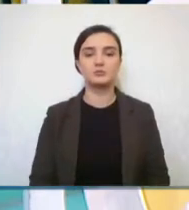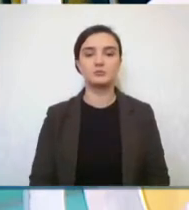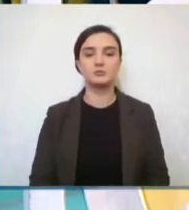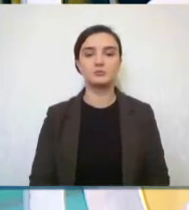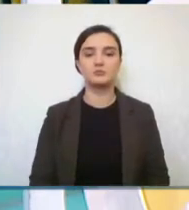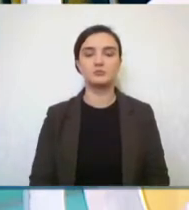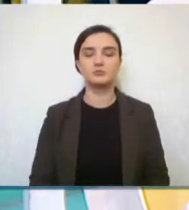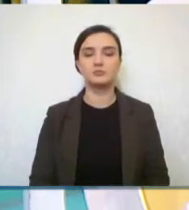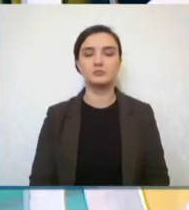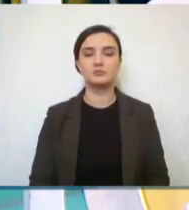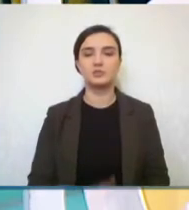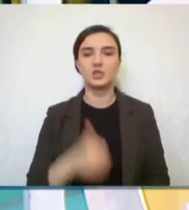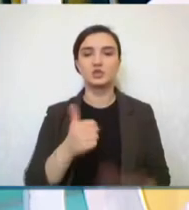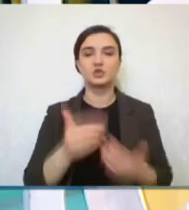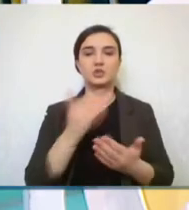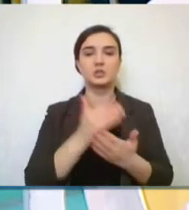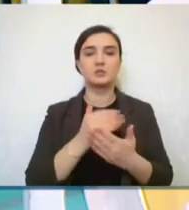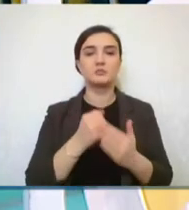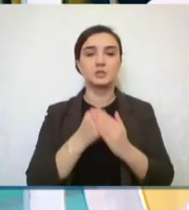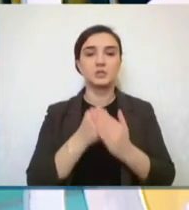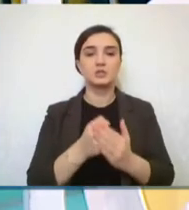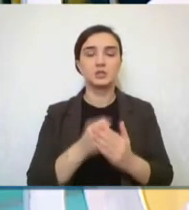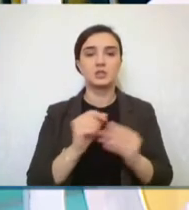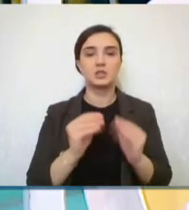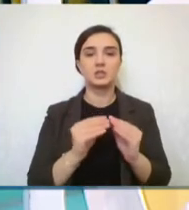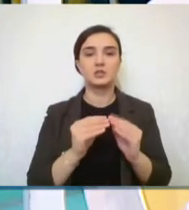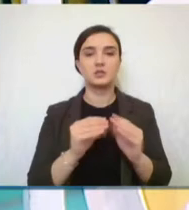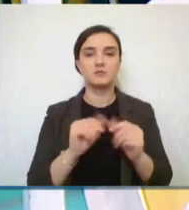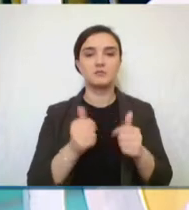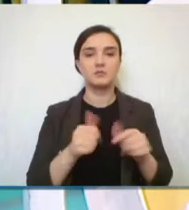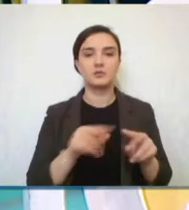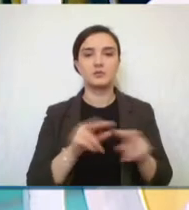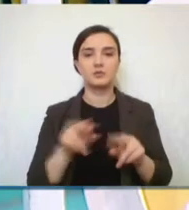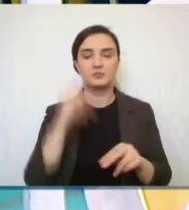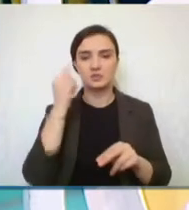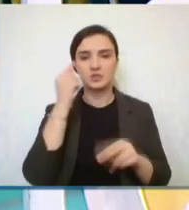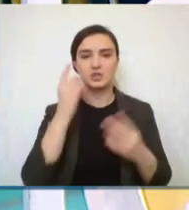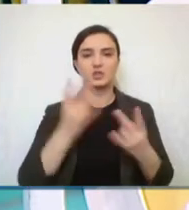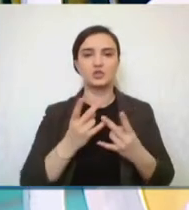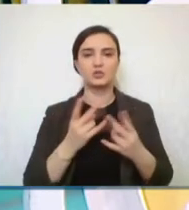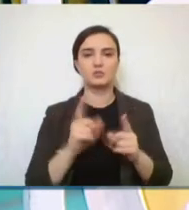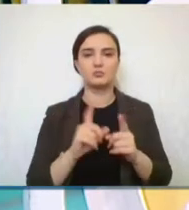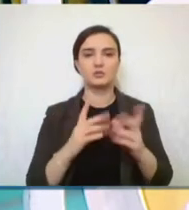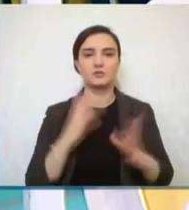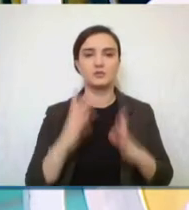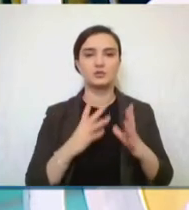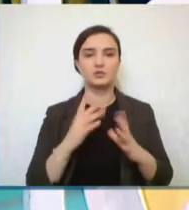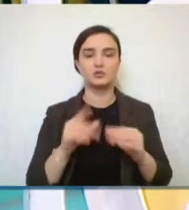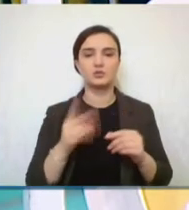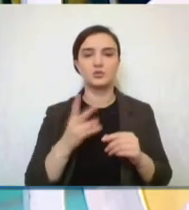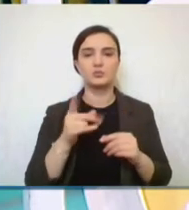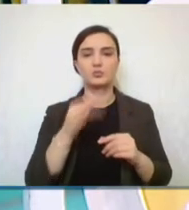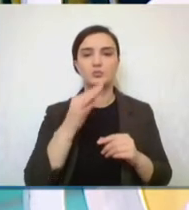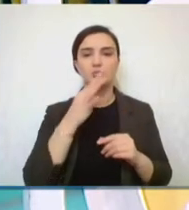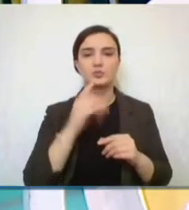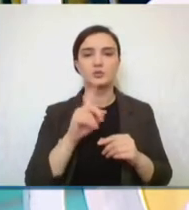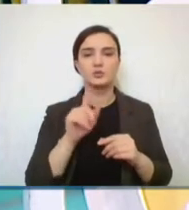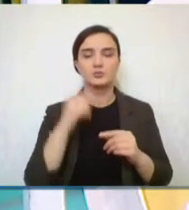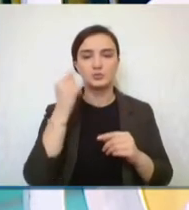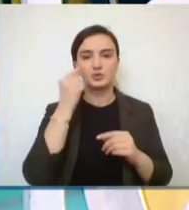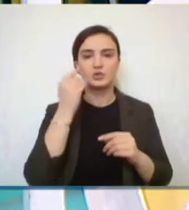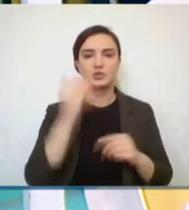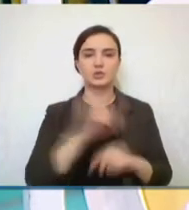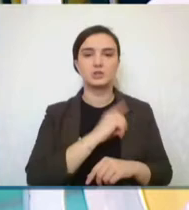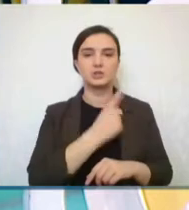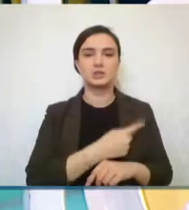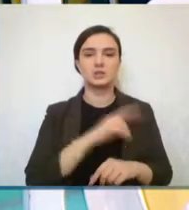რაღაც ვერგა. იგივენაირად ჭირდება ფსიქიკას ვარჯიში. ანუ შენ უნდა მოგწონდეს, როცა ფსიქიკა შენი ძლიერია და